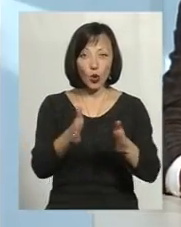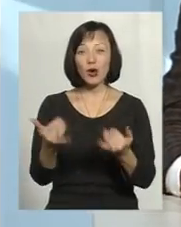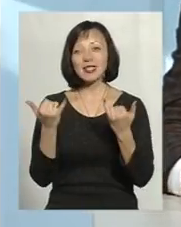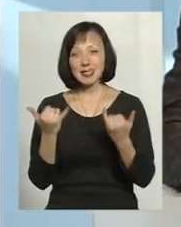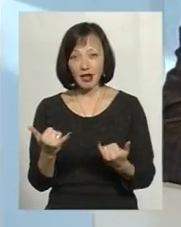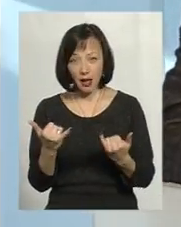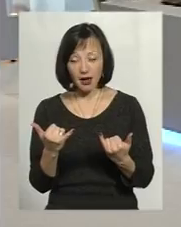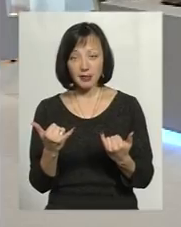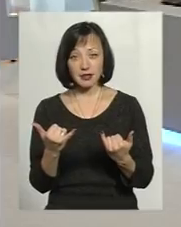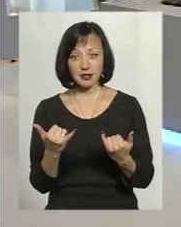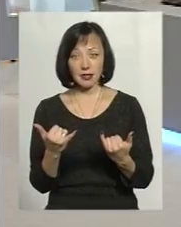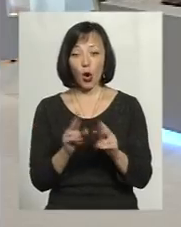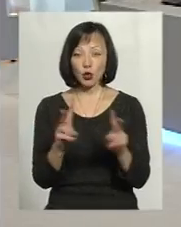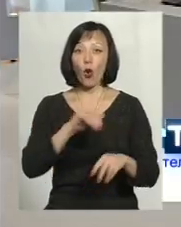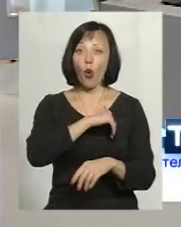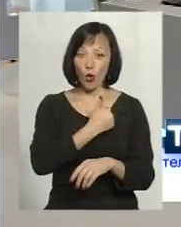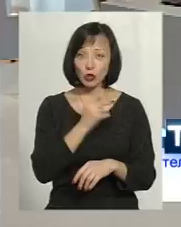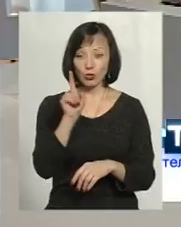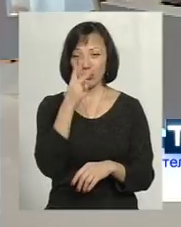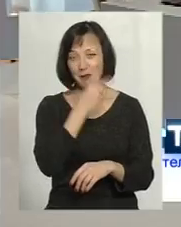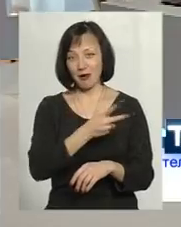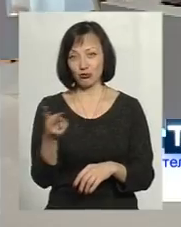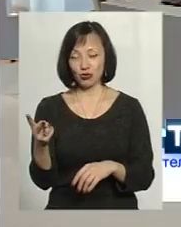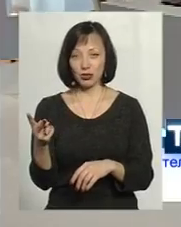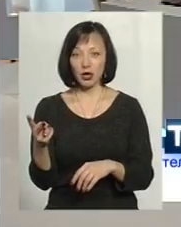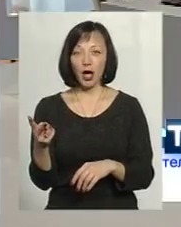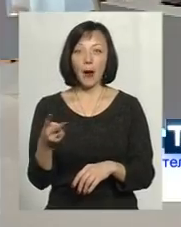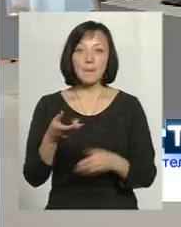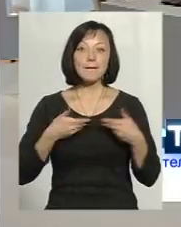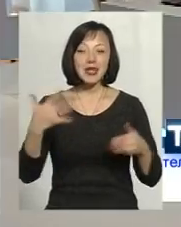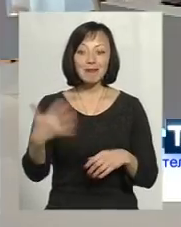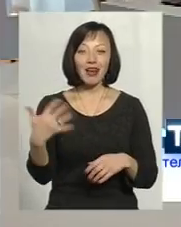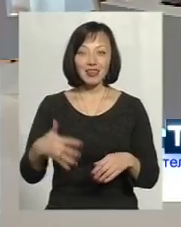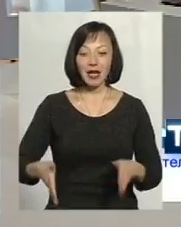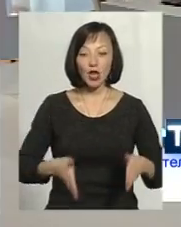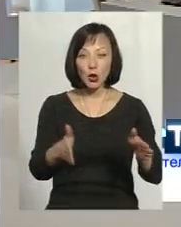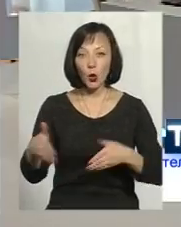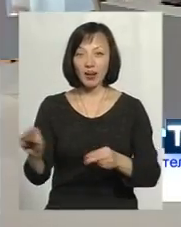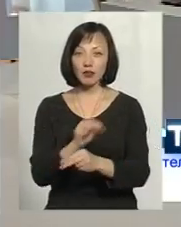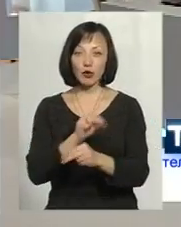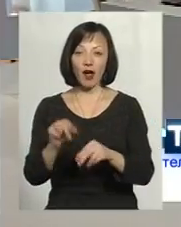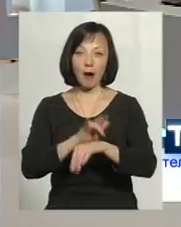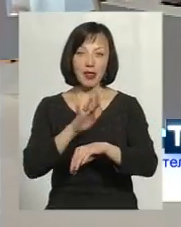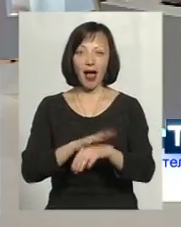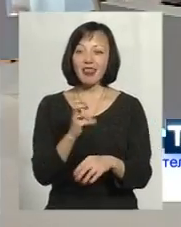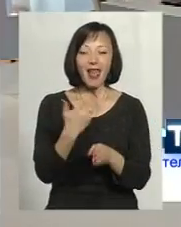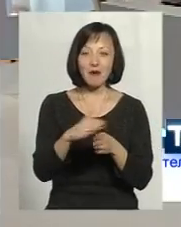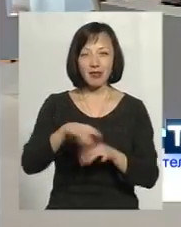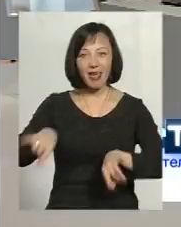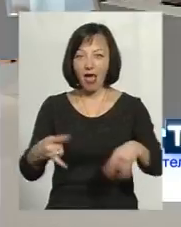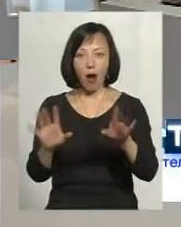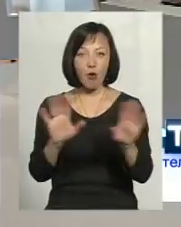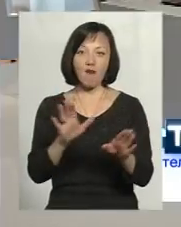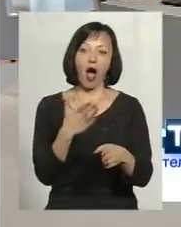зараз, хто хоче, власне, той бачить. Ми 50 доріг відремонтували капітально. Не поточно, не ямково,